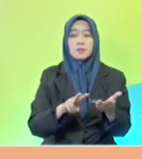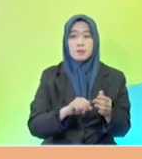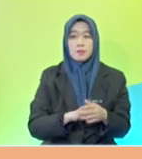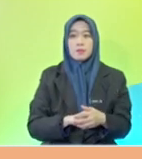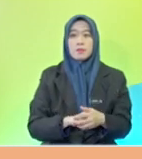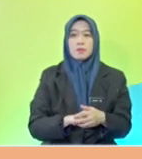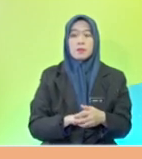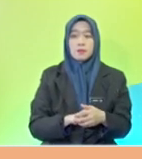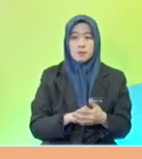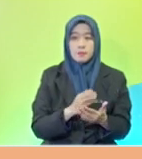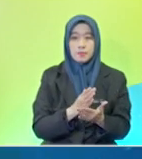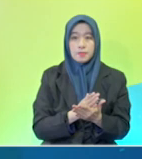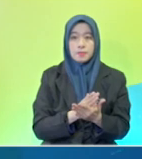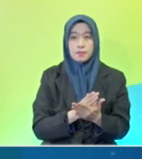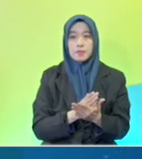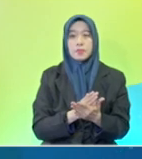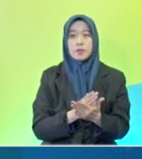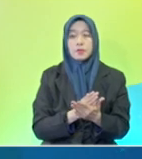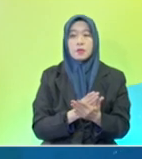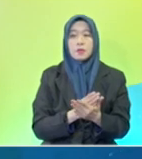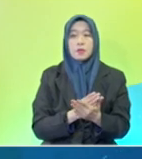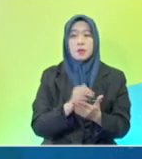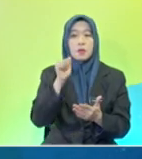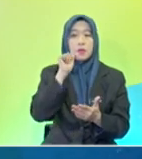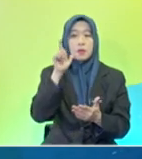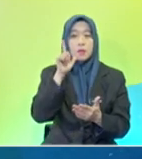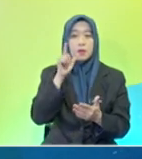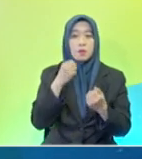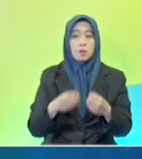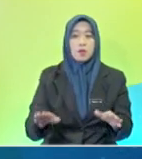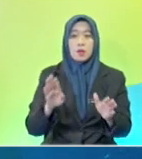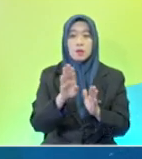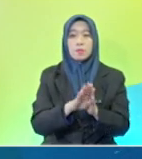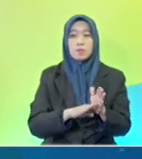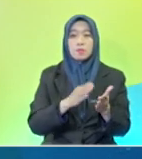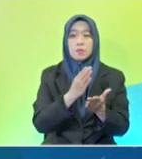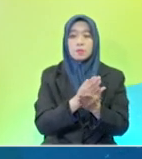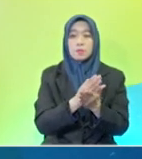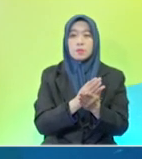yu'linun. Okay. Sadaqallahul azim. Okay. Alia dan juga Amni telah menghentikan